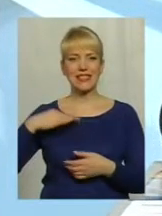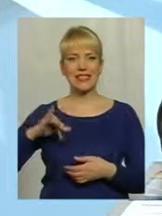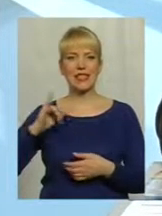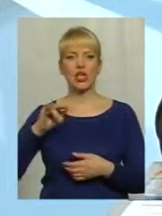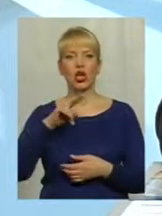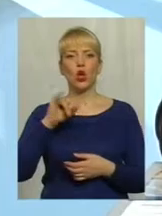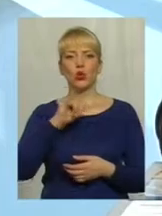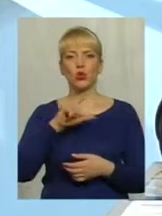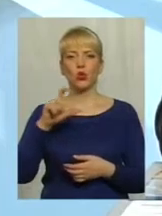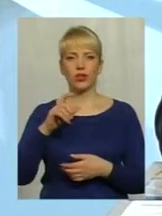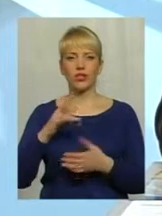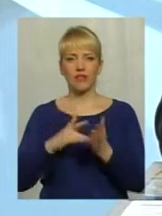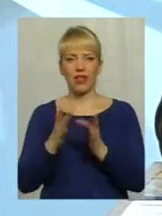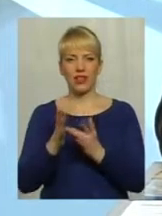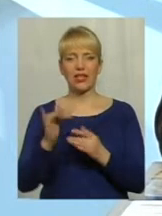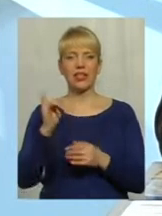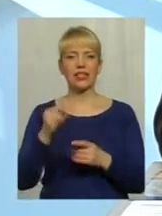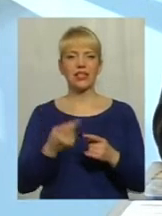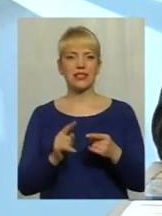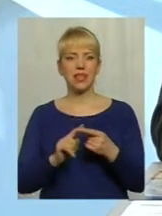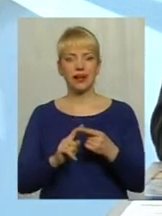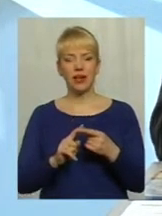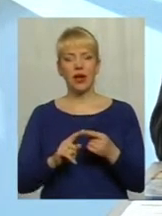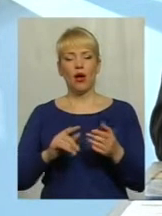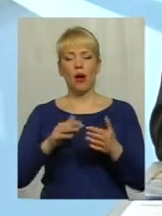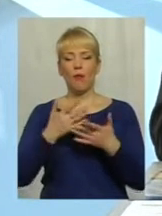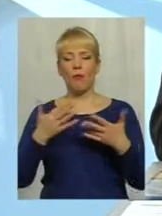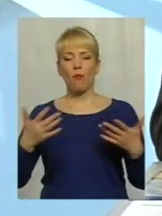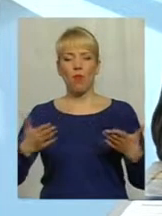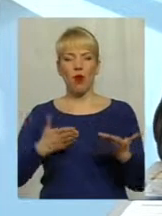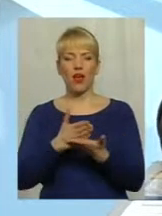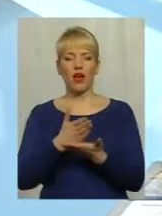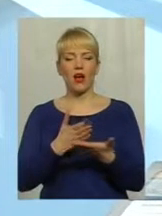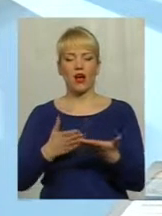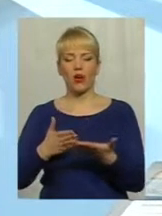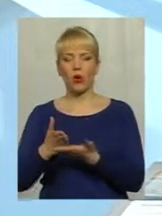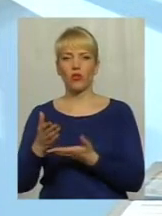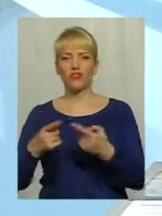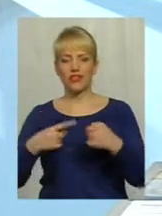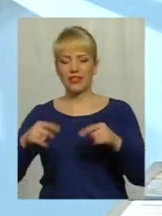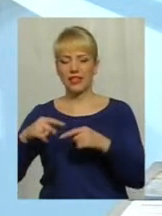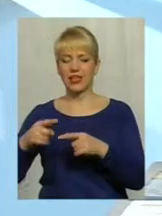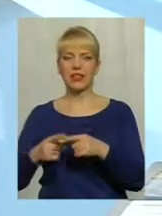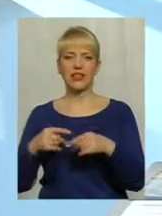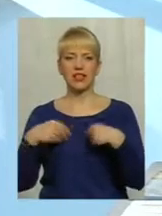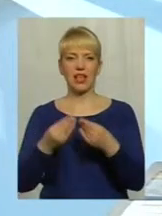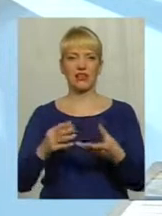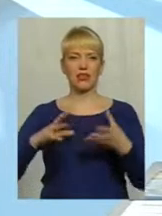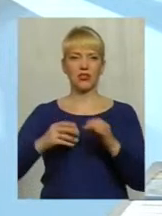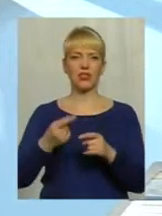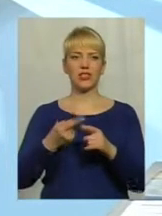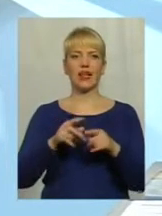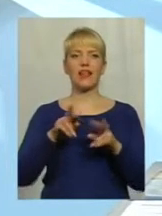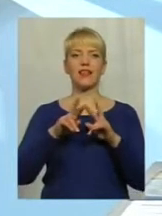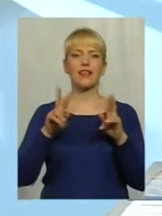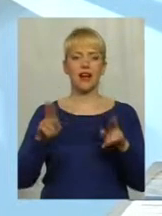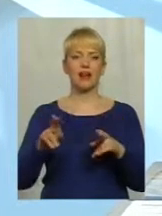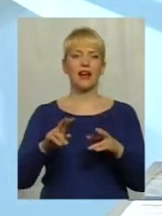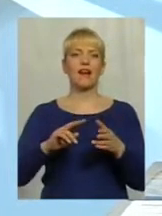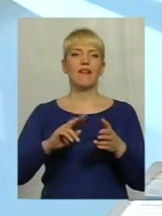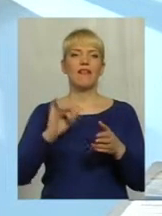І саме ось така поліконфесійність, вона дасть результат. Знаєте, це як в економіці. Наприклад, ми дуже добре, це закон, такий